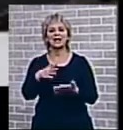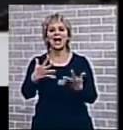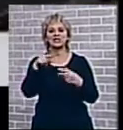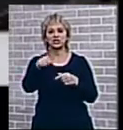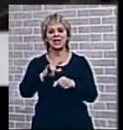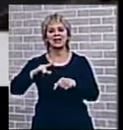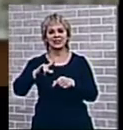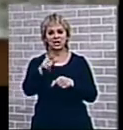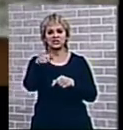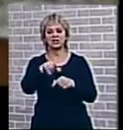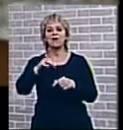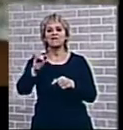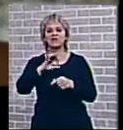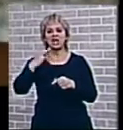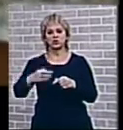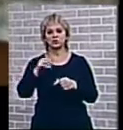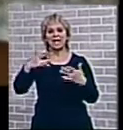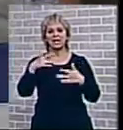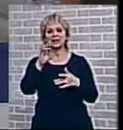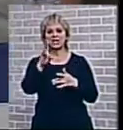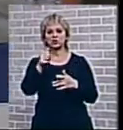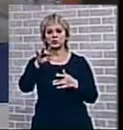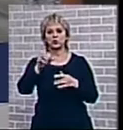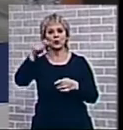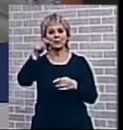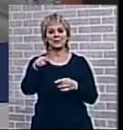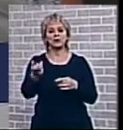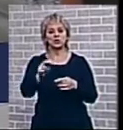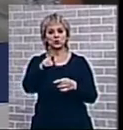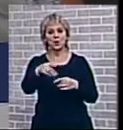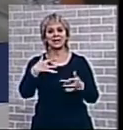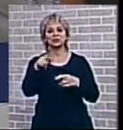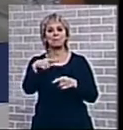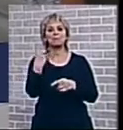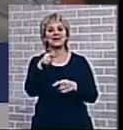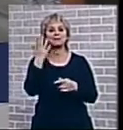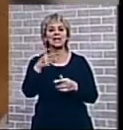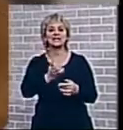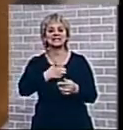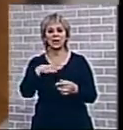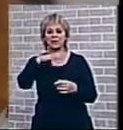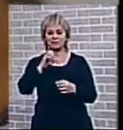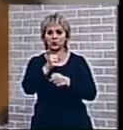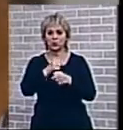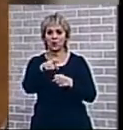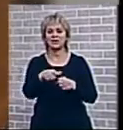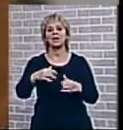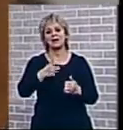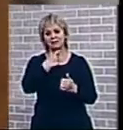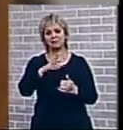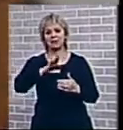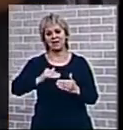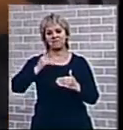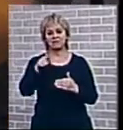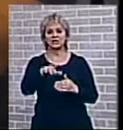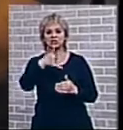конечно, таксист. Французский актер Сами Насери пришел на пресс-конференцию первым. Но когда захотел попить кофе, галантность взяла